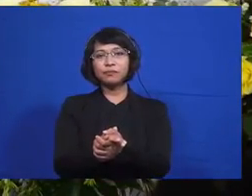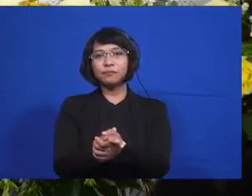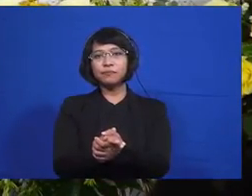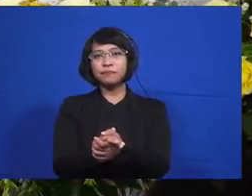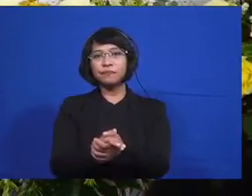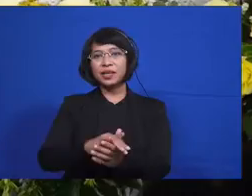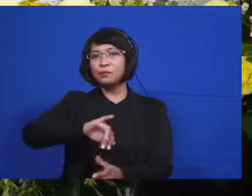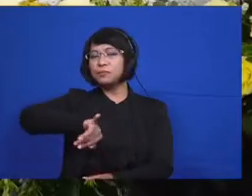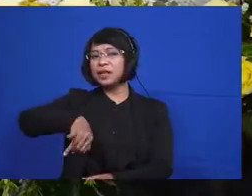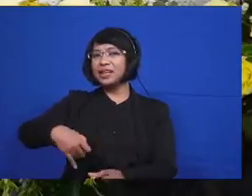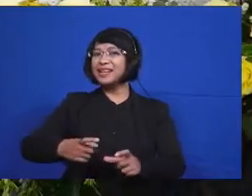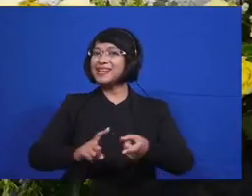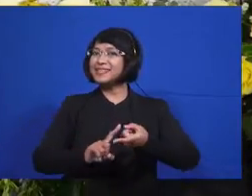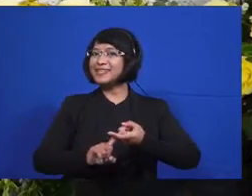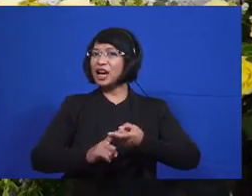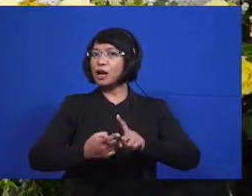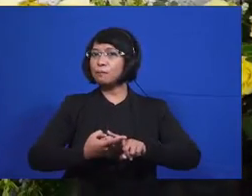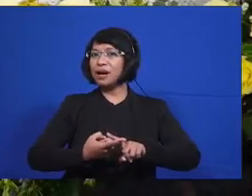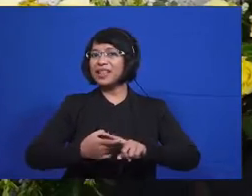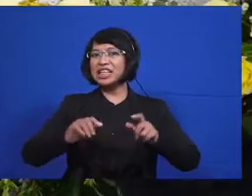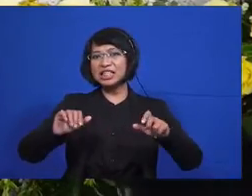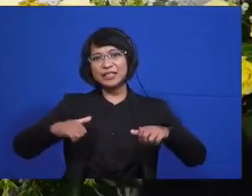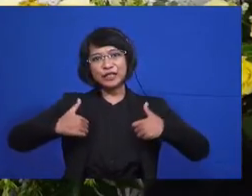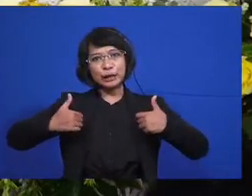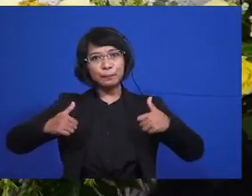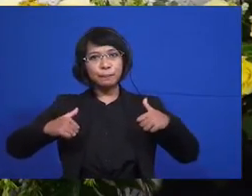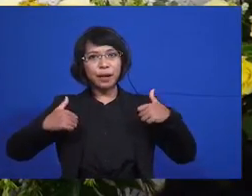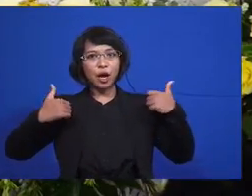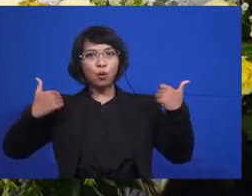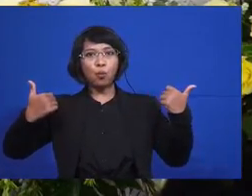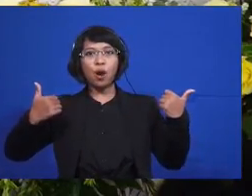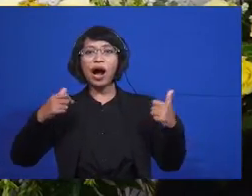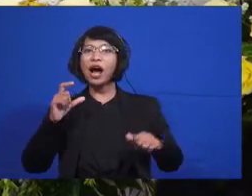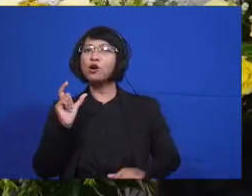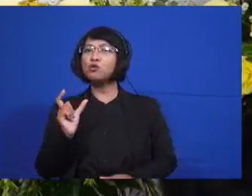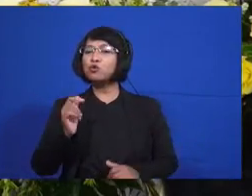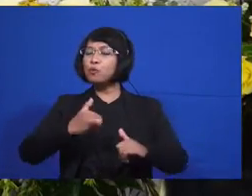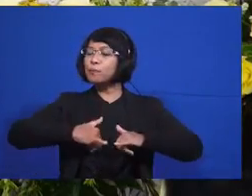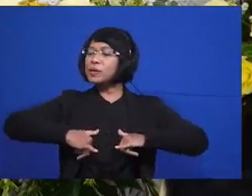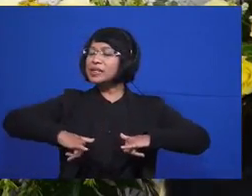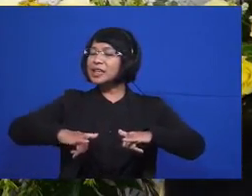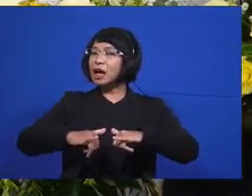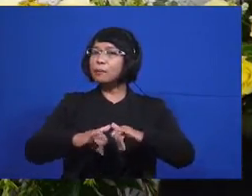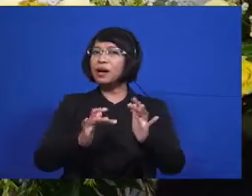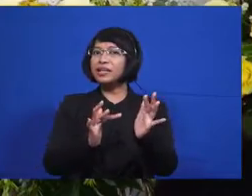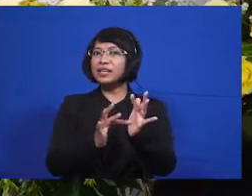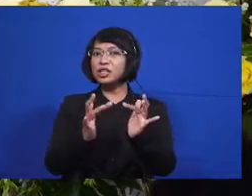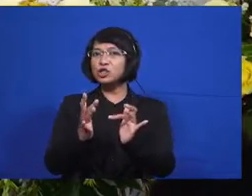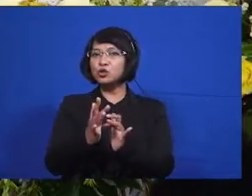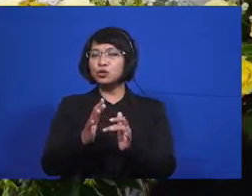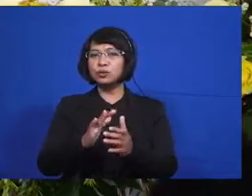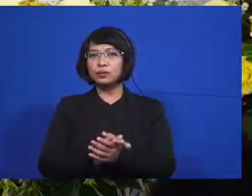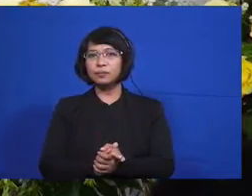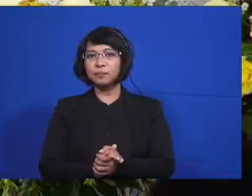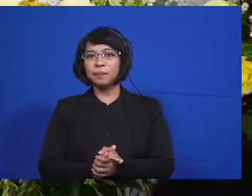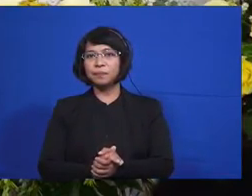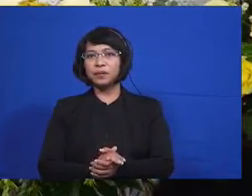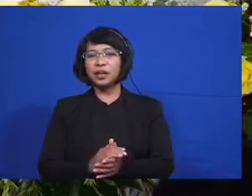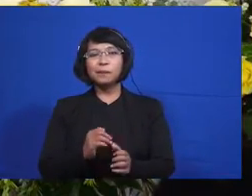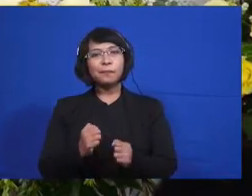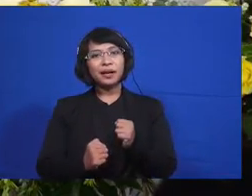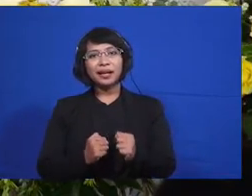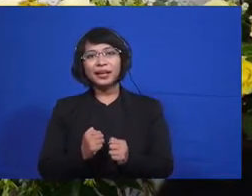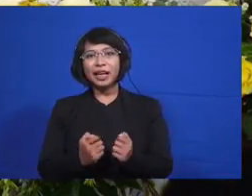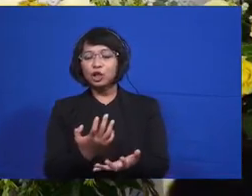menjadi sahabatnya yang istimewa untuk bersama dia melayani umat